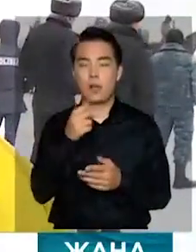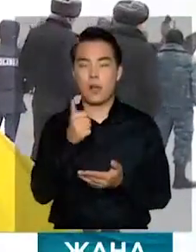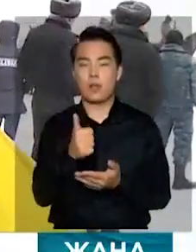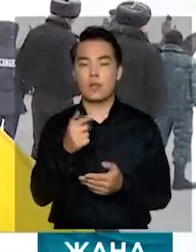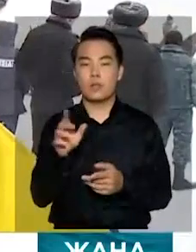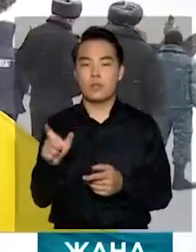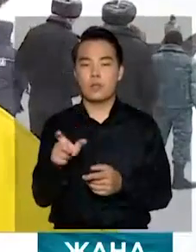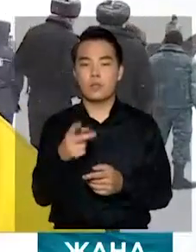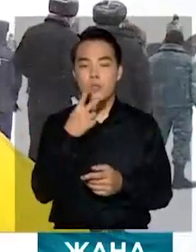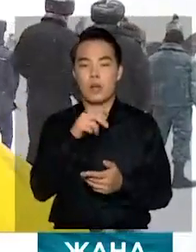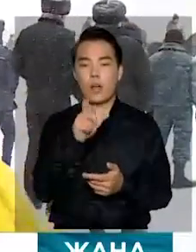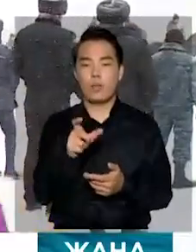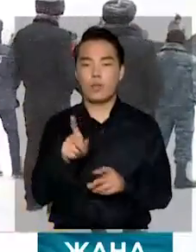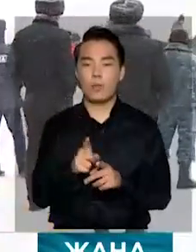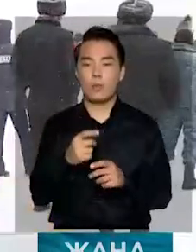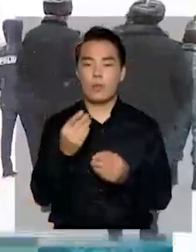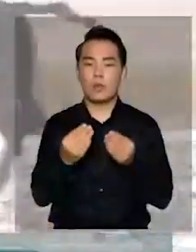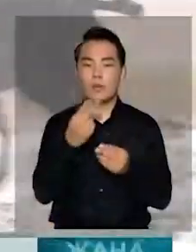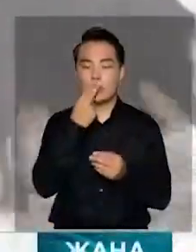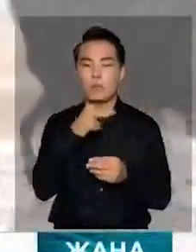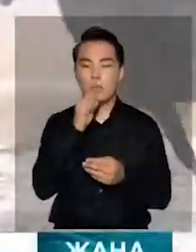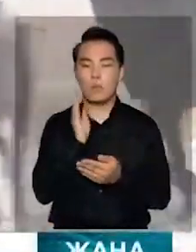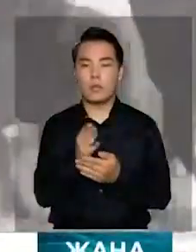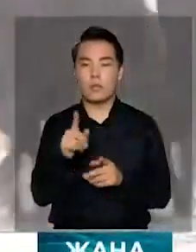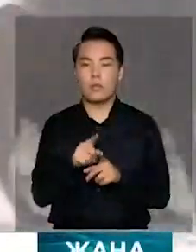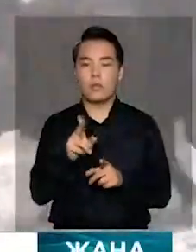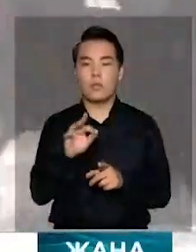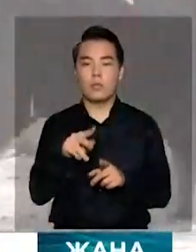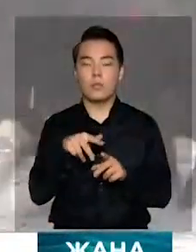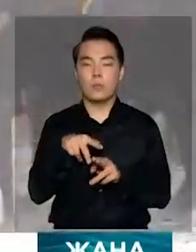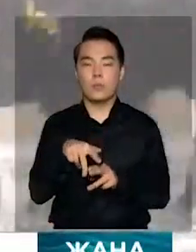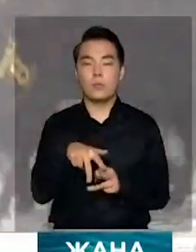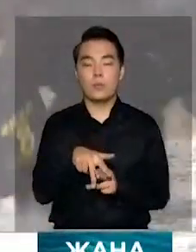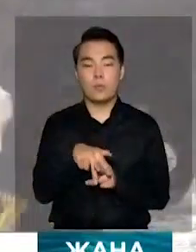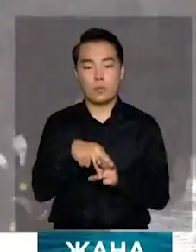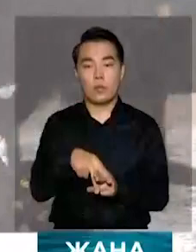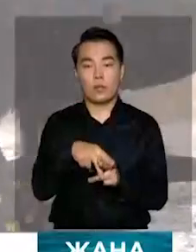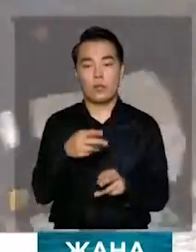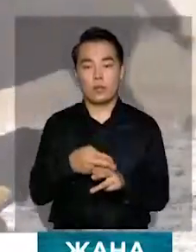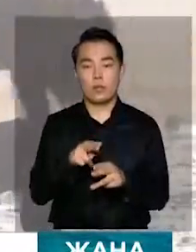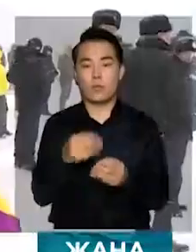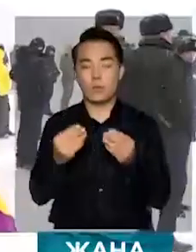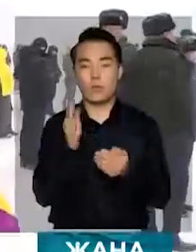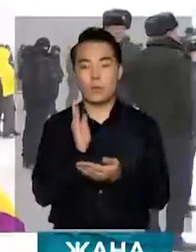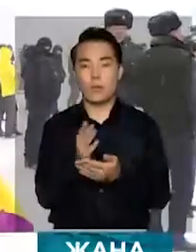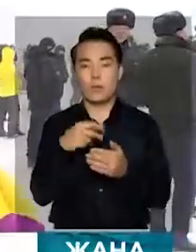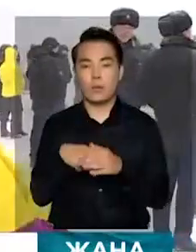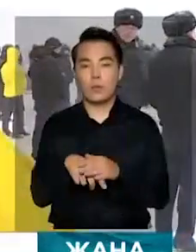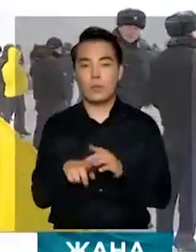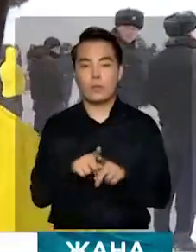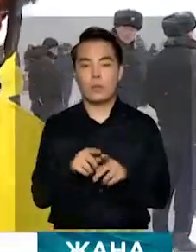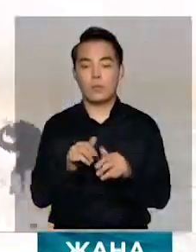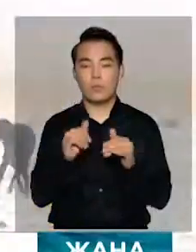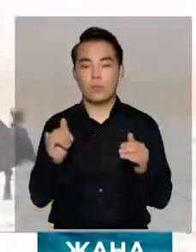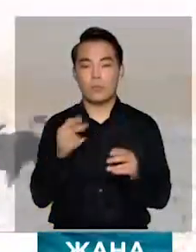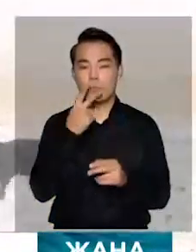Енді бұйырғаны болады ғой, қайсы ойынға кетеміз. Көкпаршыға бәрі ұрғой, аяз болсын, қыс болсын, ойнай береміз. Главный сөнбеу керек